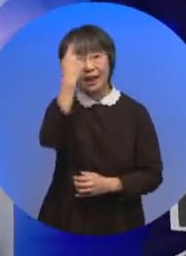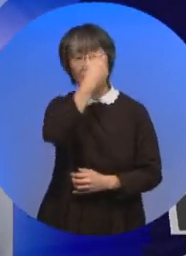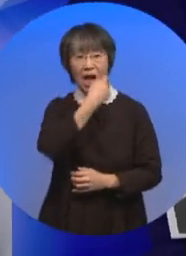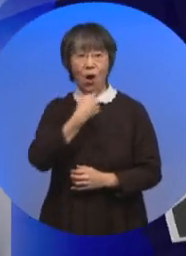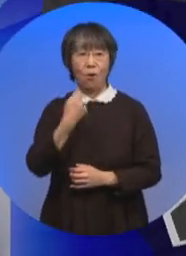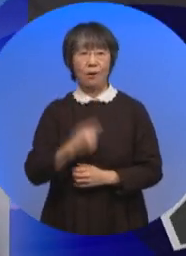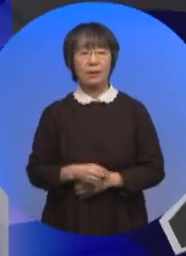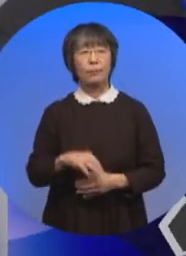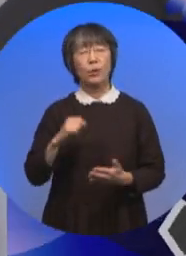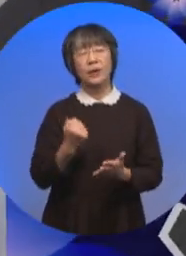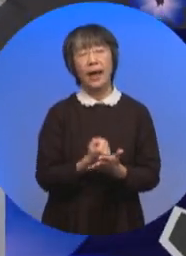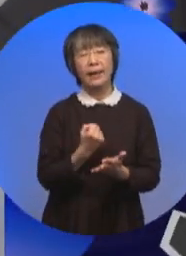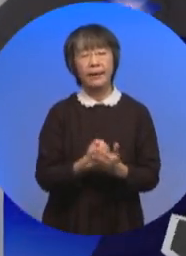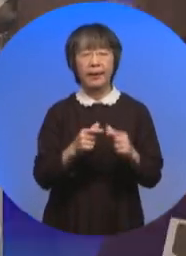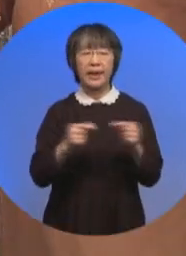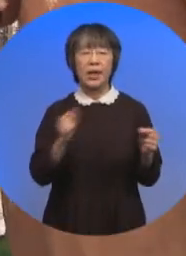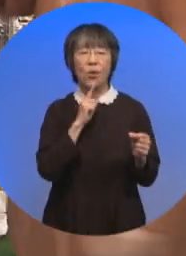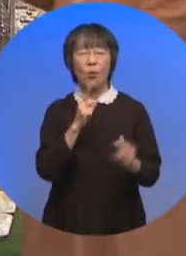語オンリーで朝。